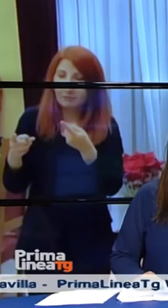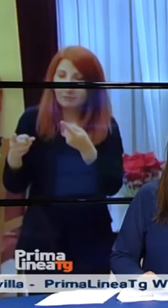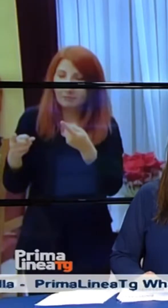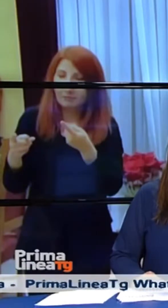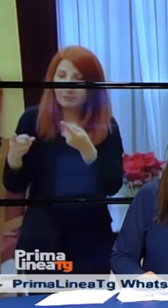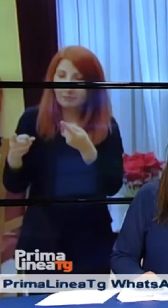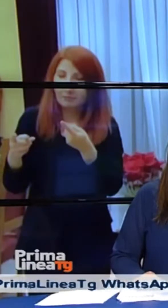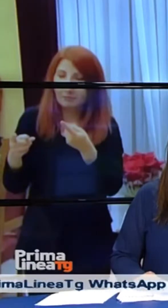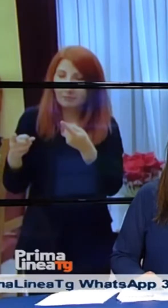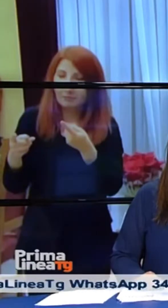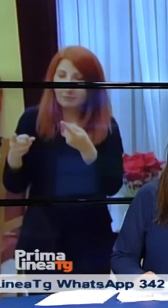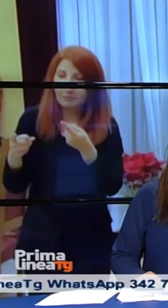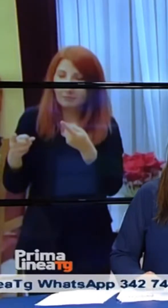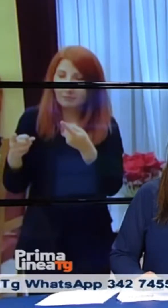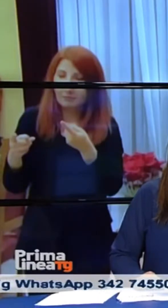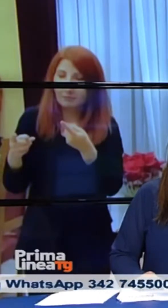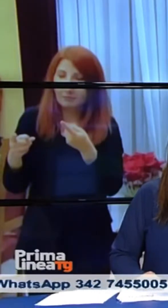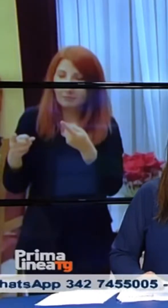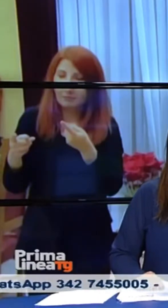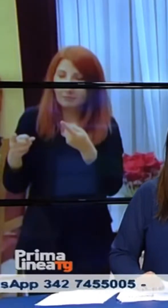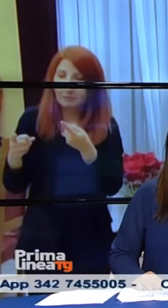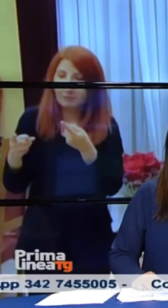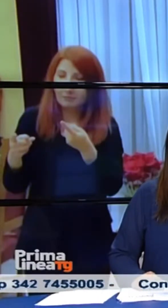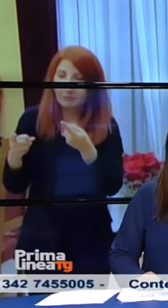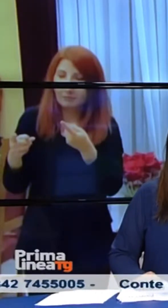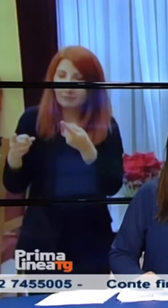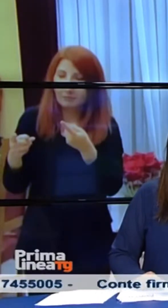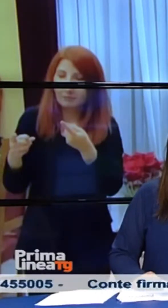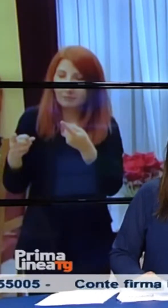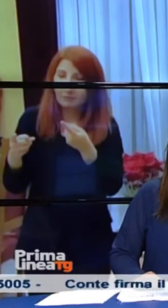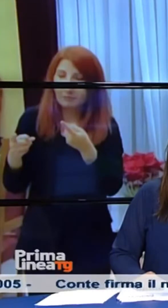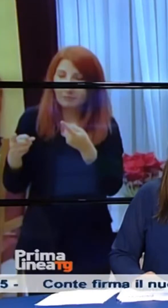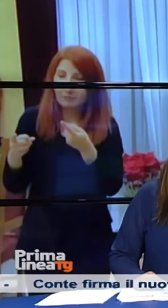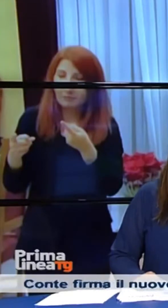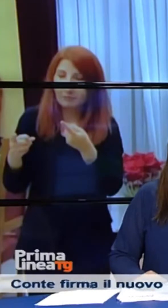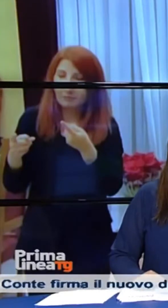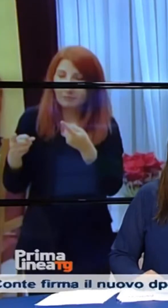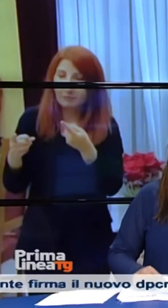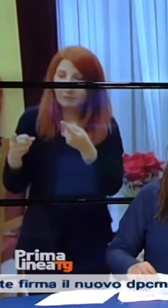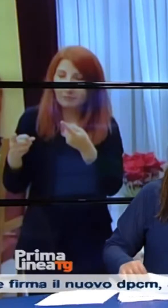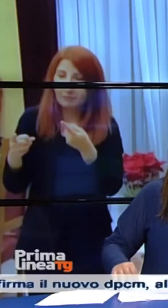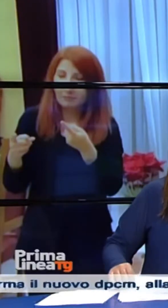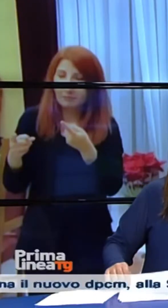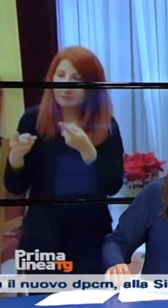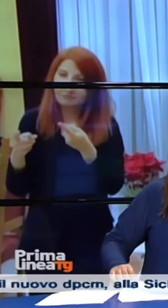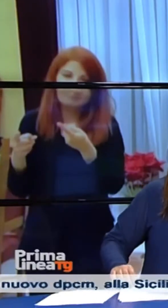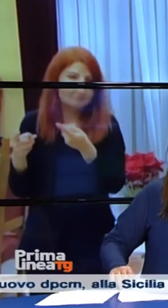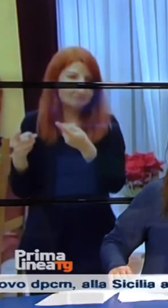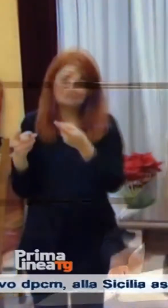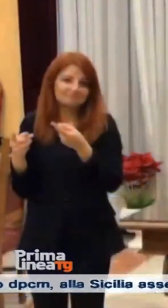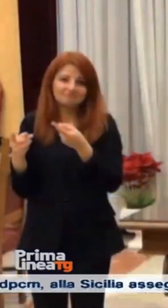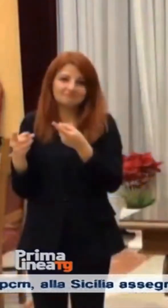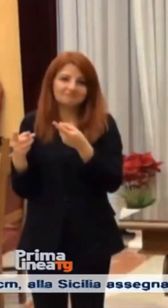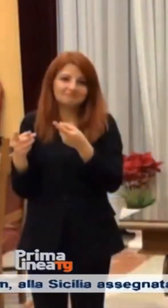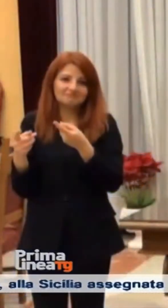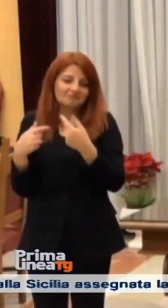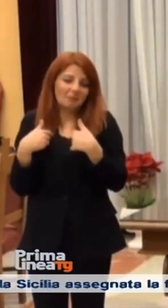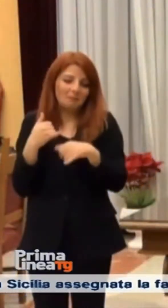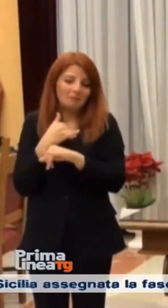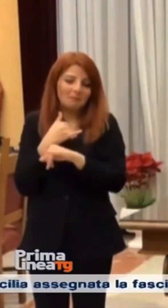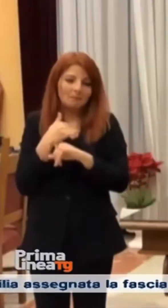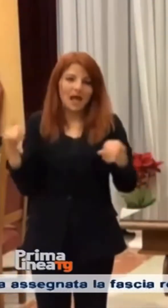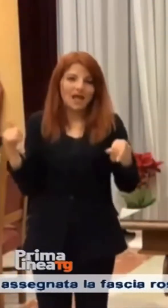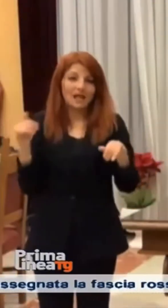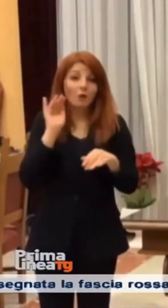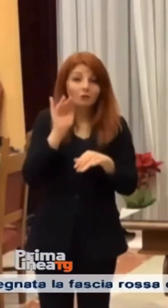dell'assessore razza ed è il governatore musumeci per epidemia colposa lo scontro è totale